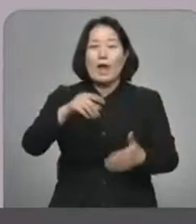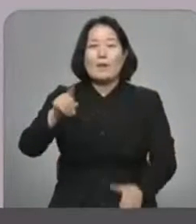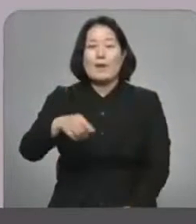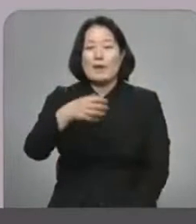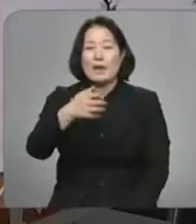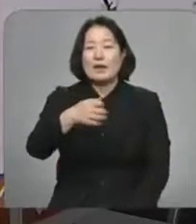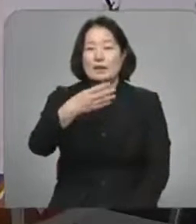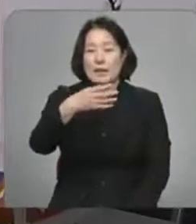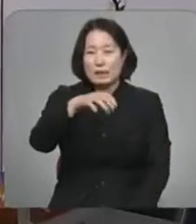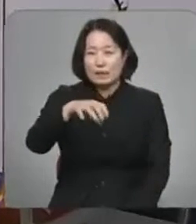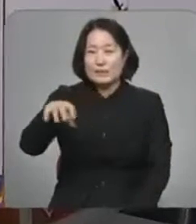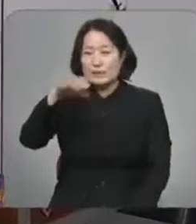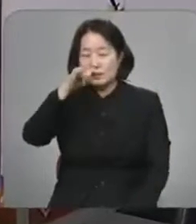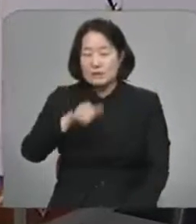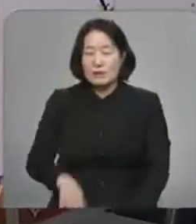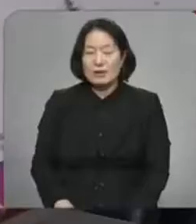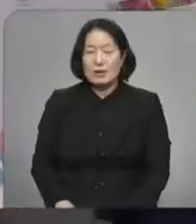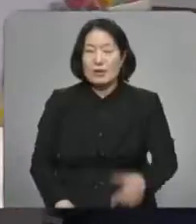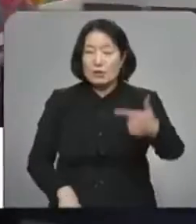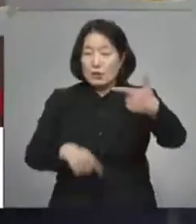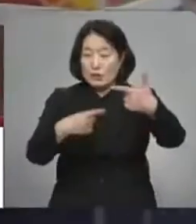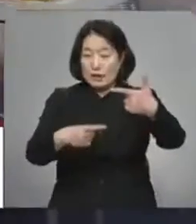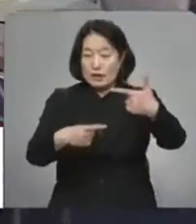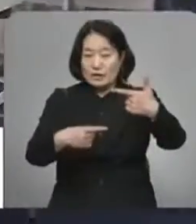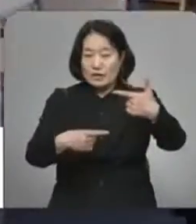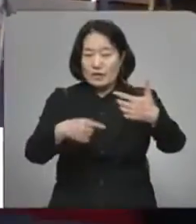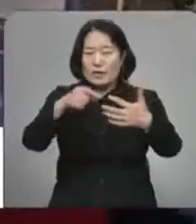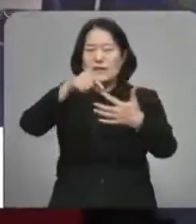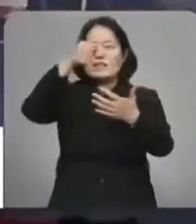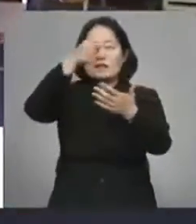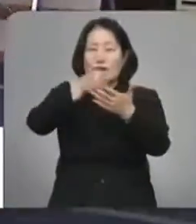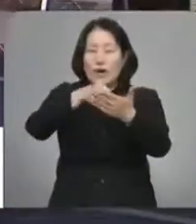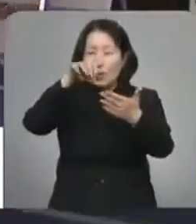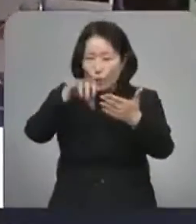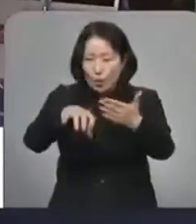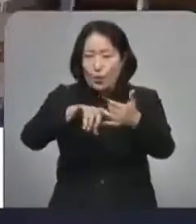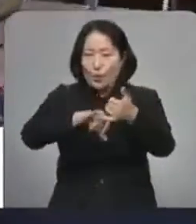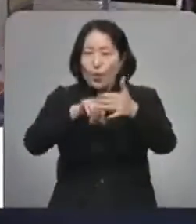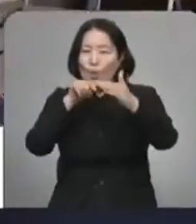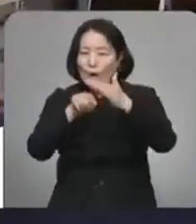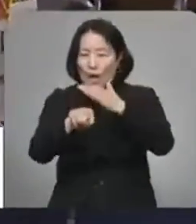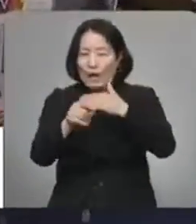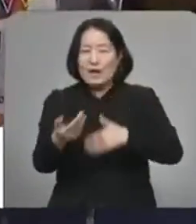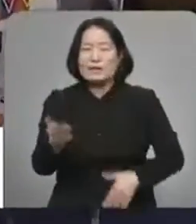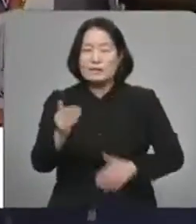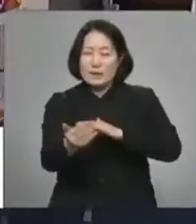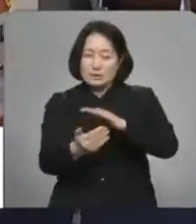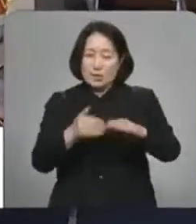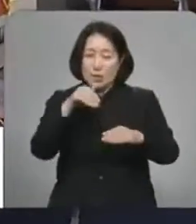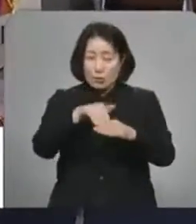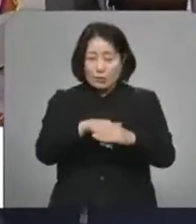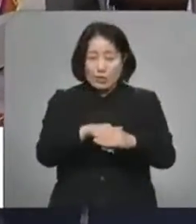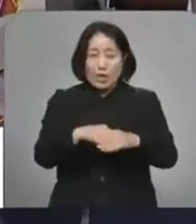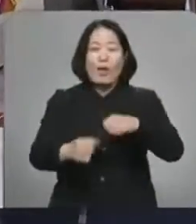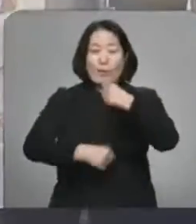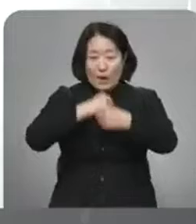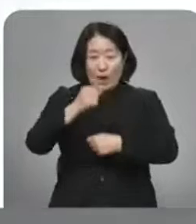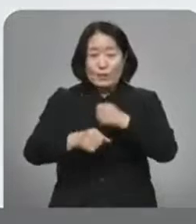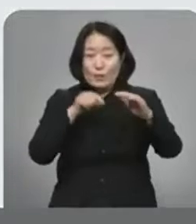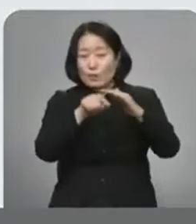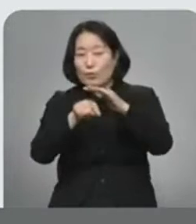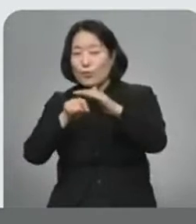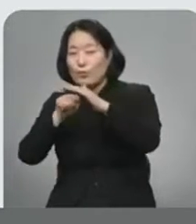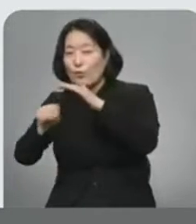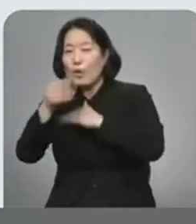마련됐습니다 유아기 의 폰 투표 때는 정해진 투표소에 가서 해야 하지만 사전투표 는 아무데나 가까운 투표소에 찾아가 살면